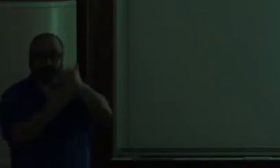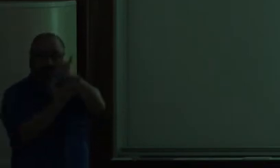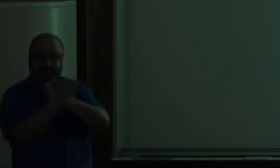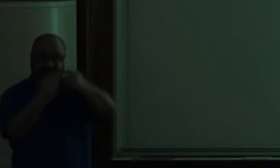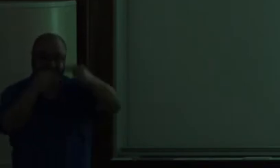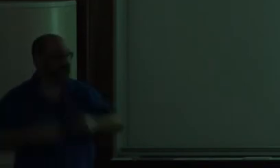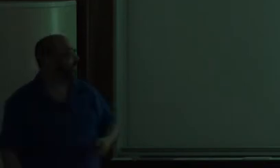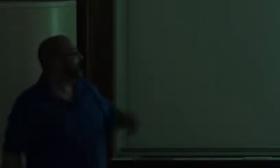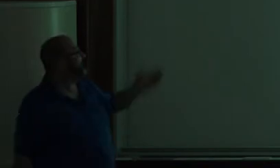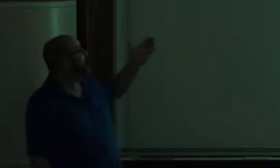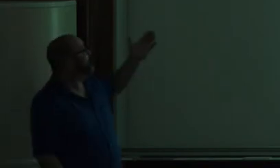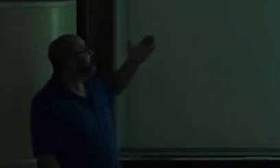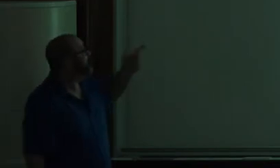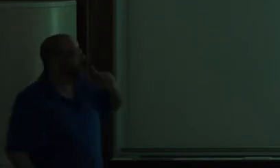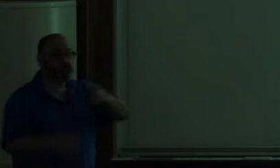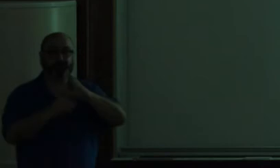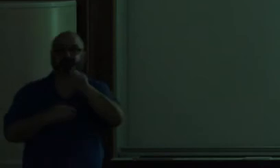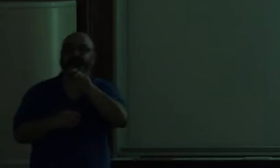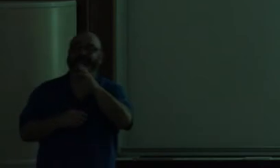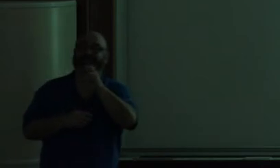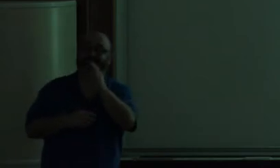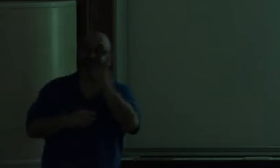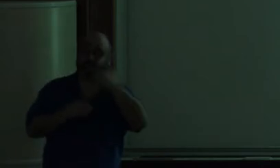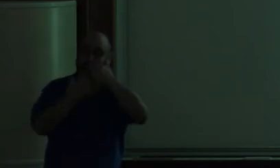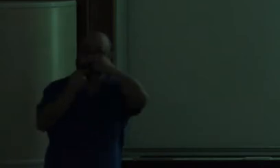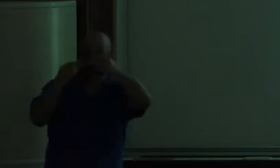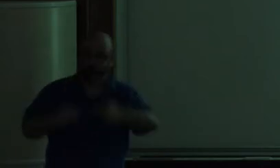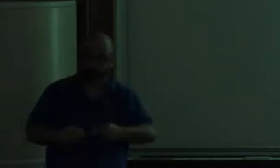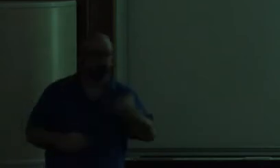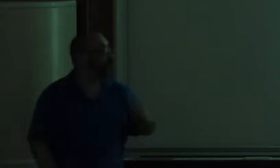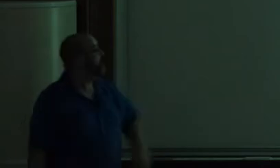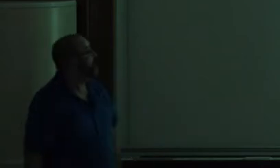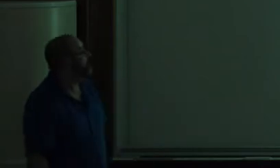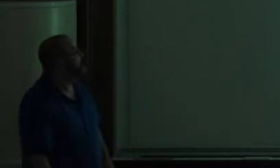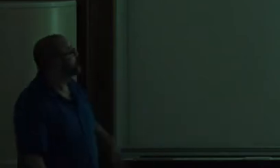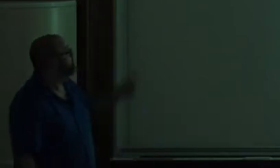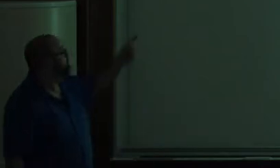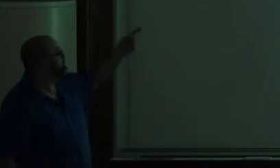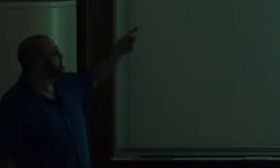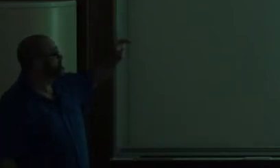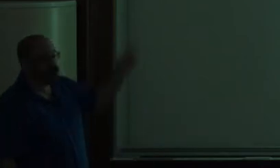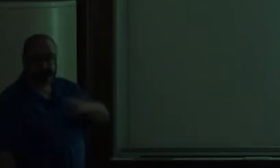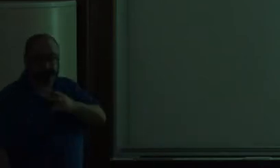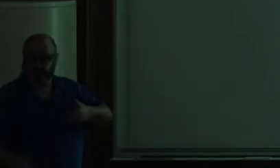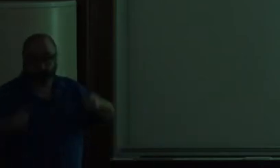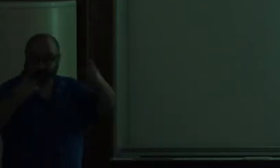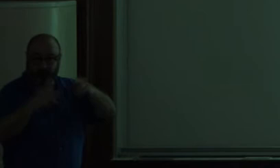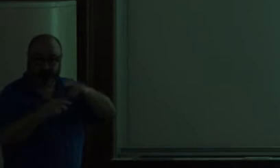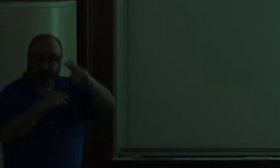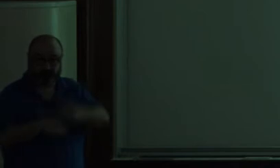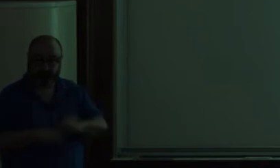vous le passez un set, les sets par défaut n'ont pas d'ordre. Eh bien, vous passez un set à sortide, aucun problème, c'est un itérable, paf, ça